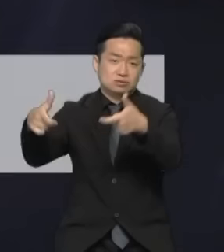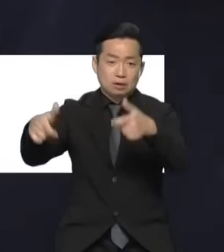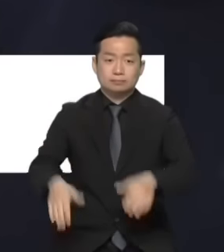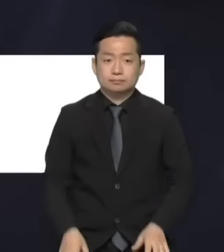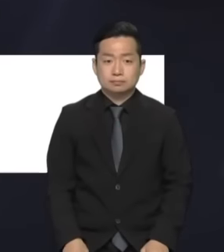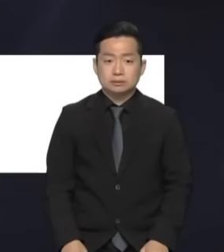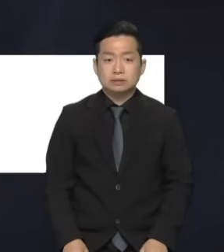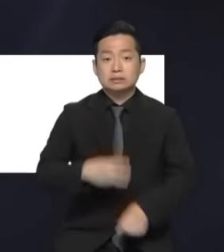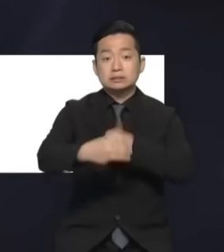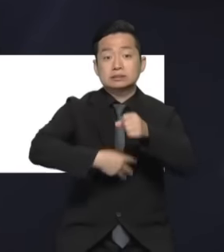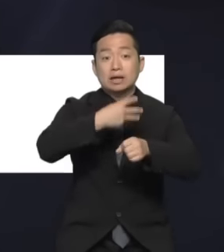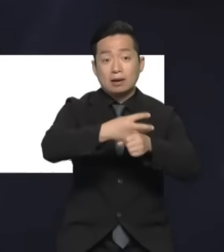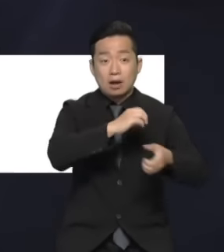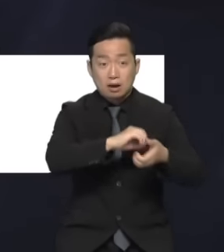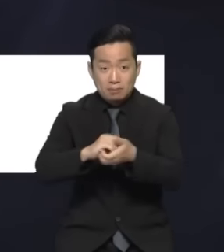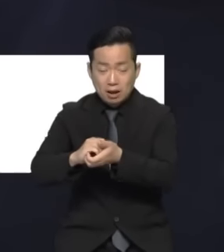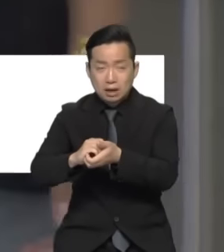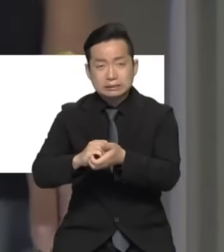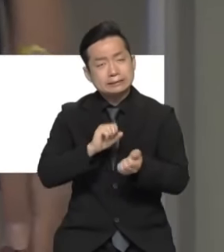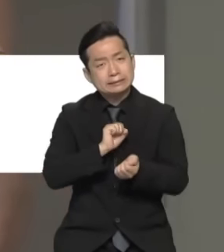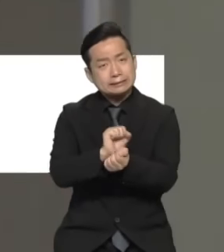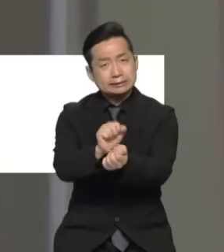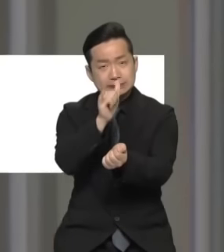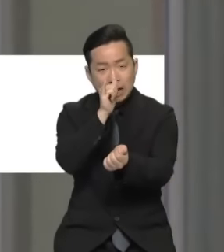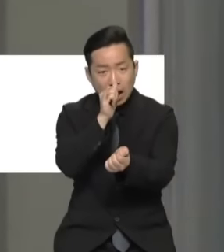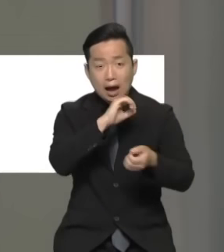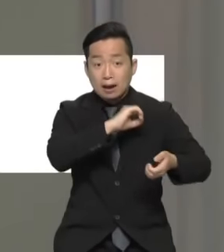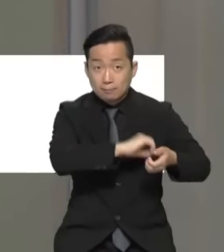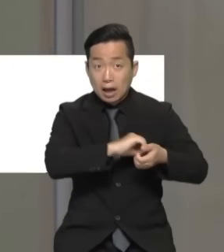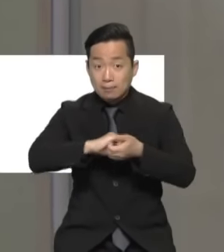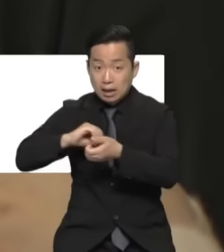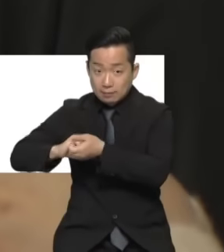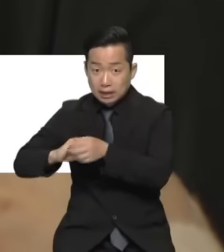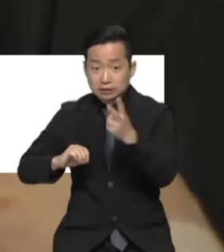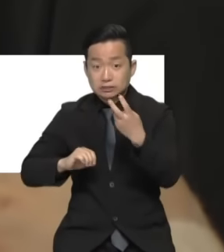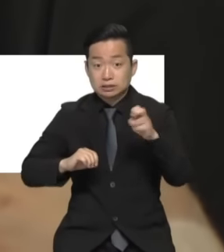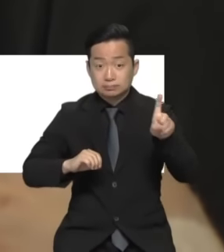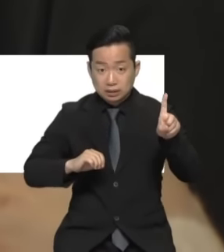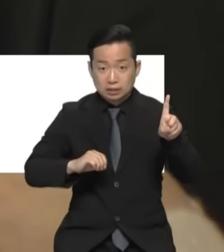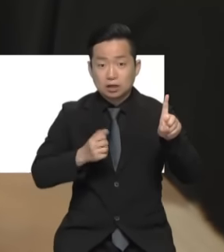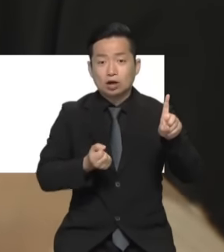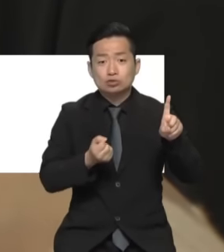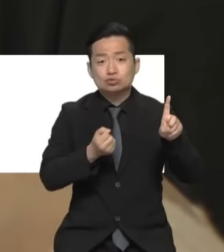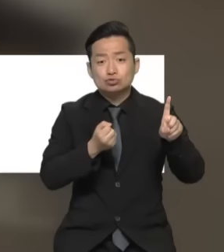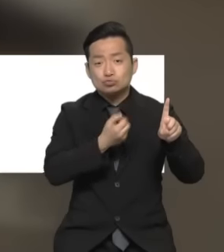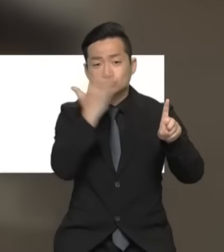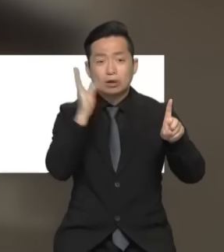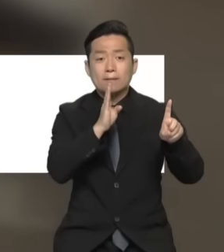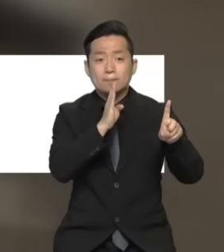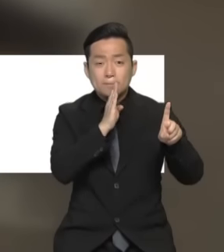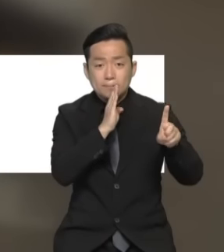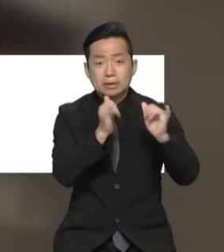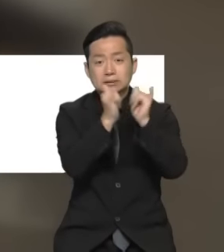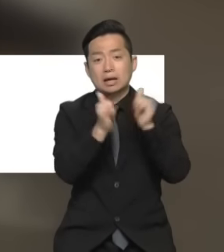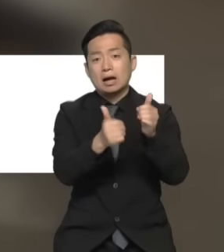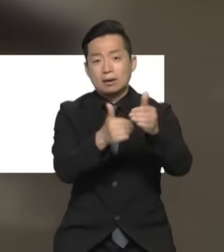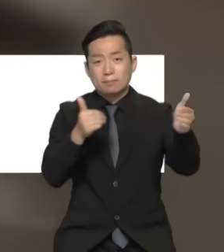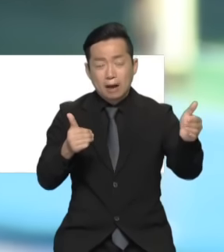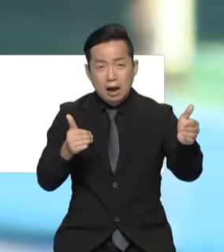3년 주기로 유행이 있었고, 이 주기에 따르면 2021년 유행이 되어야 되나, 사회적 거리두기 등이 있었기 때문에